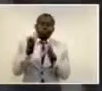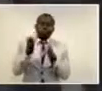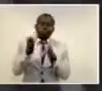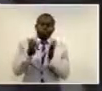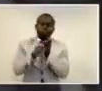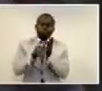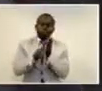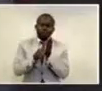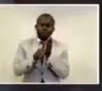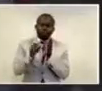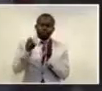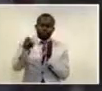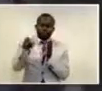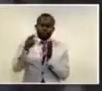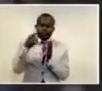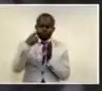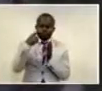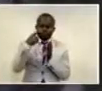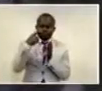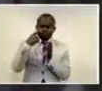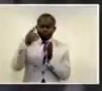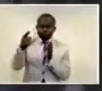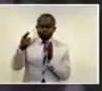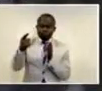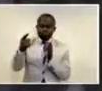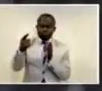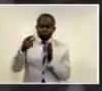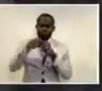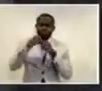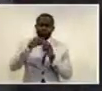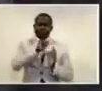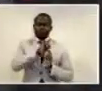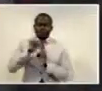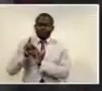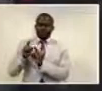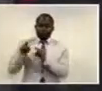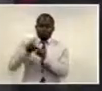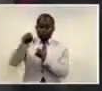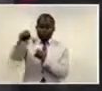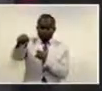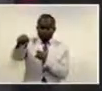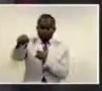icyo kibazo ndabona na mukuru w'ingabo hariya nawe